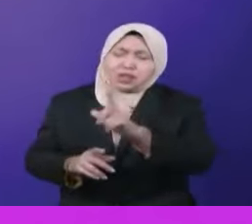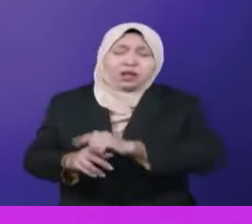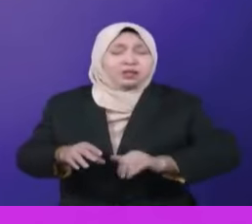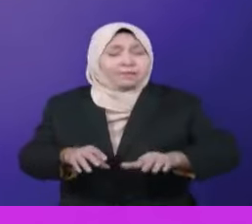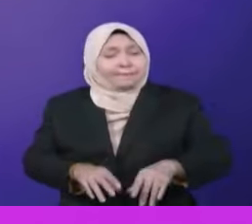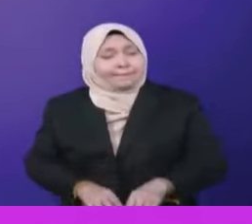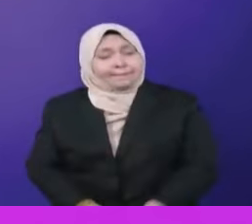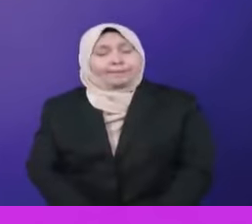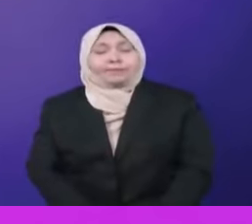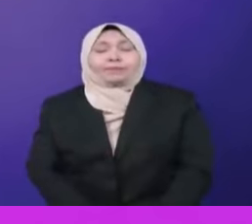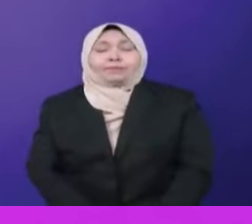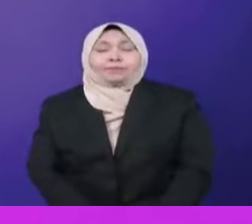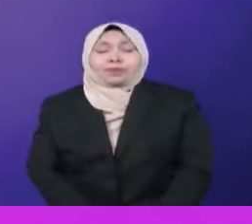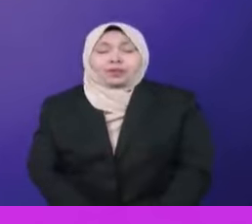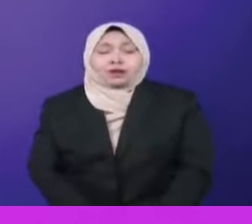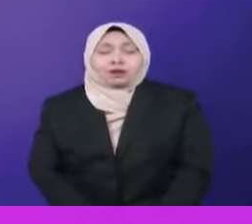جهنم